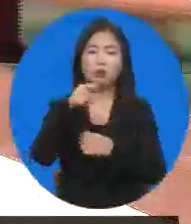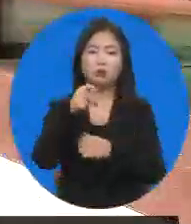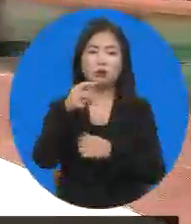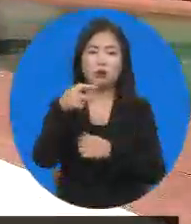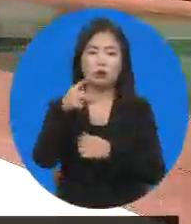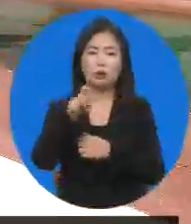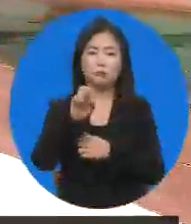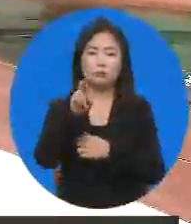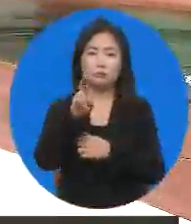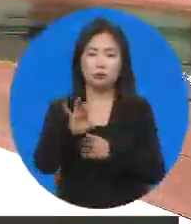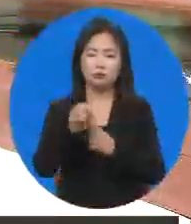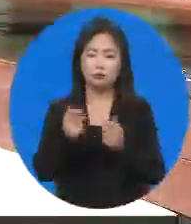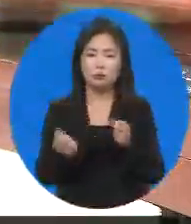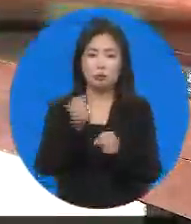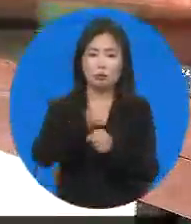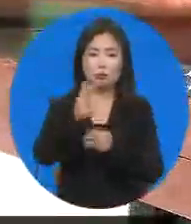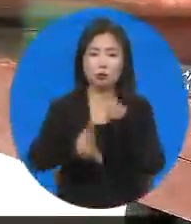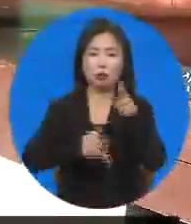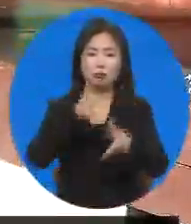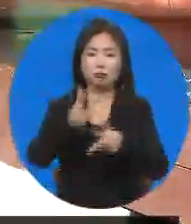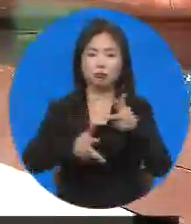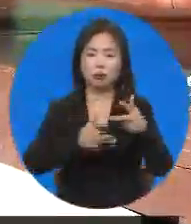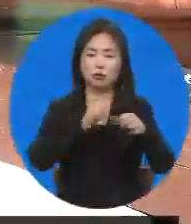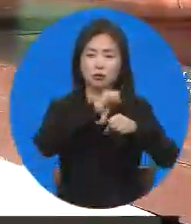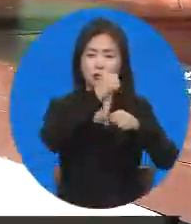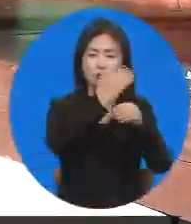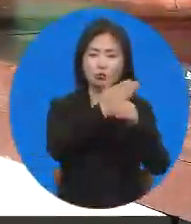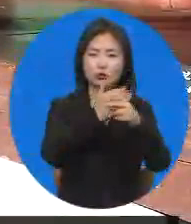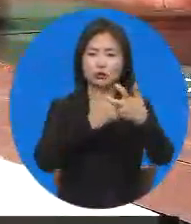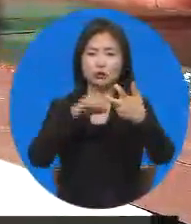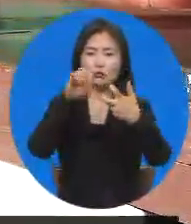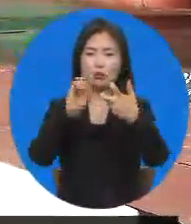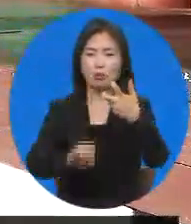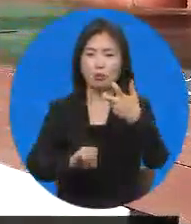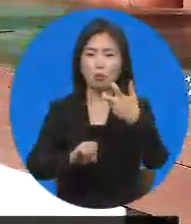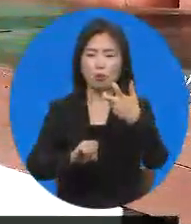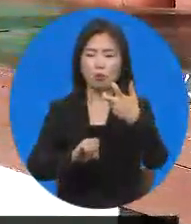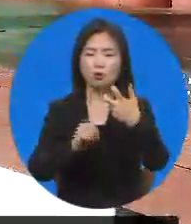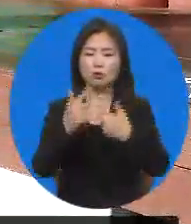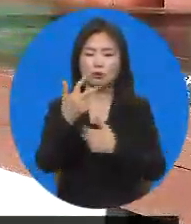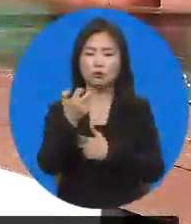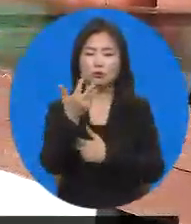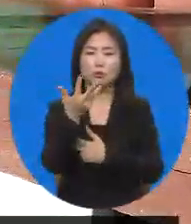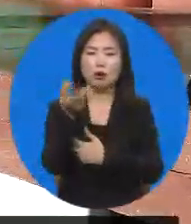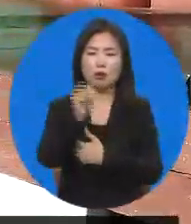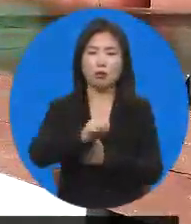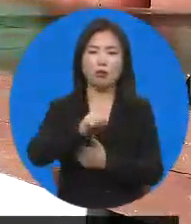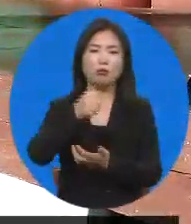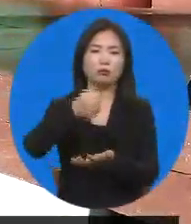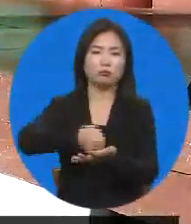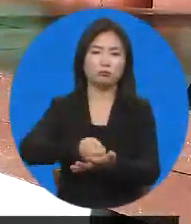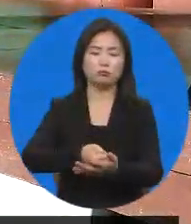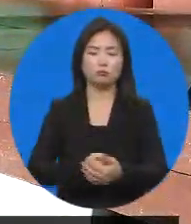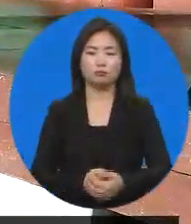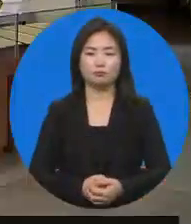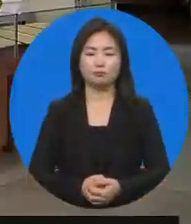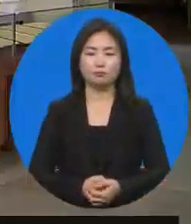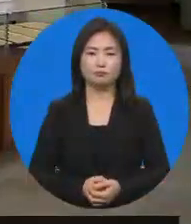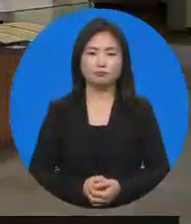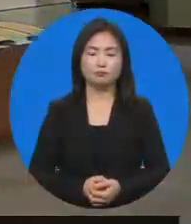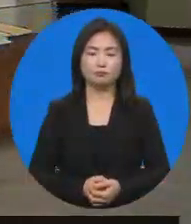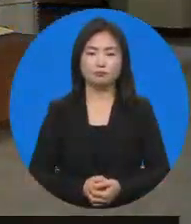복원 정비사업 에만 전체 예산의 70% 해당하는 78억원 이 책정 됐습니다